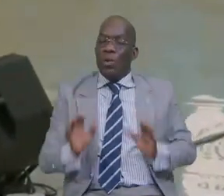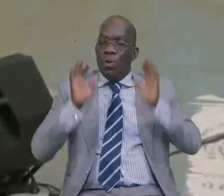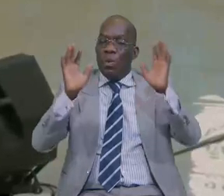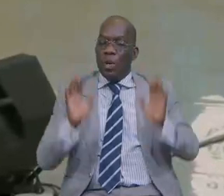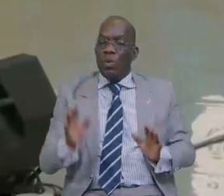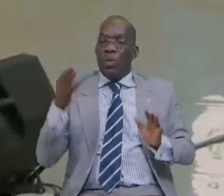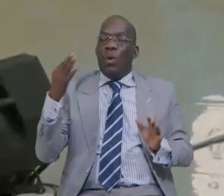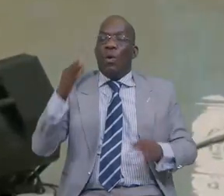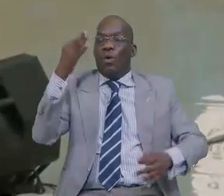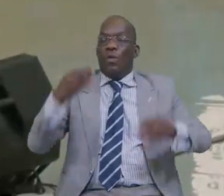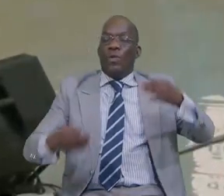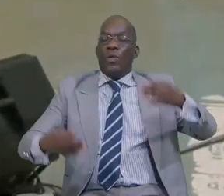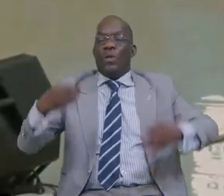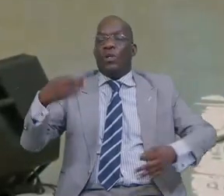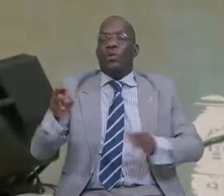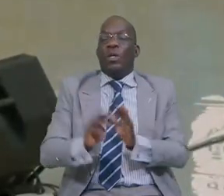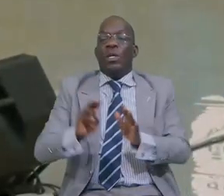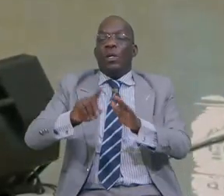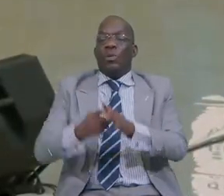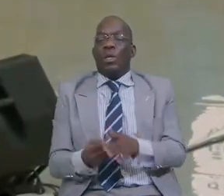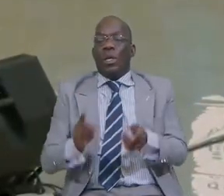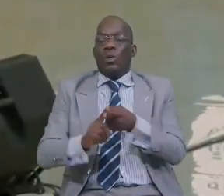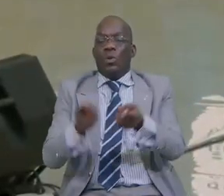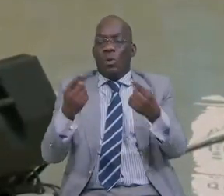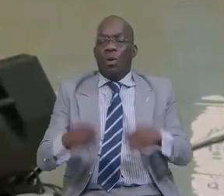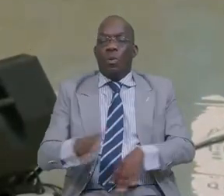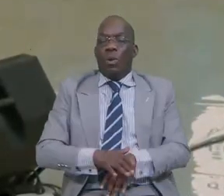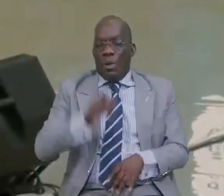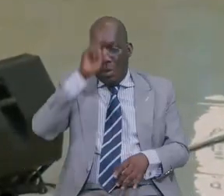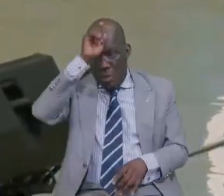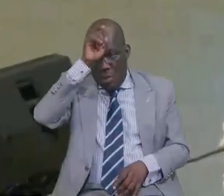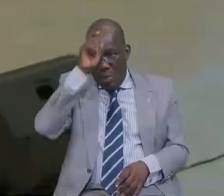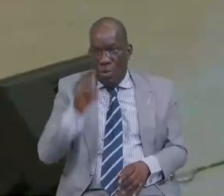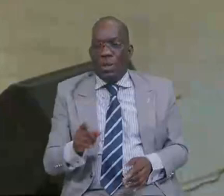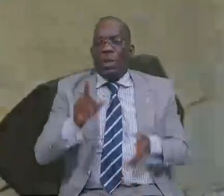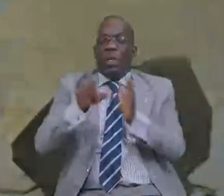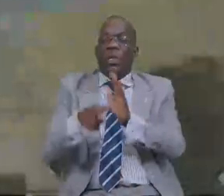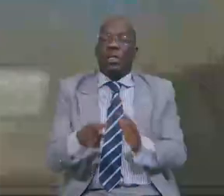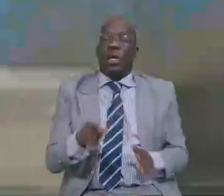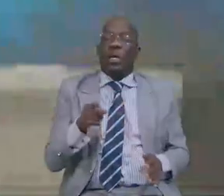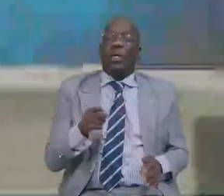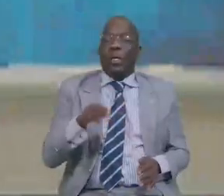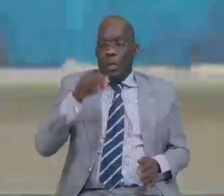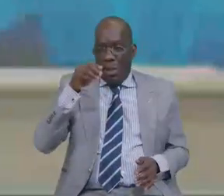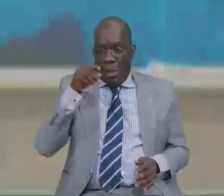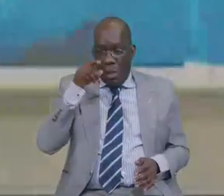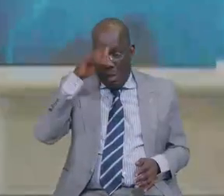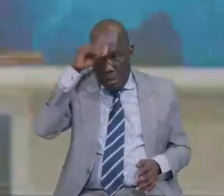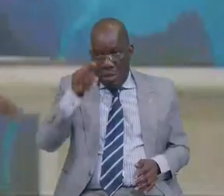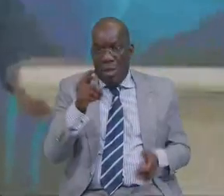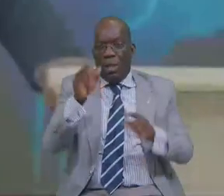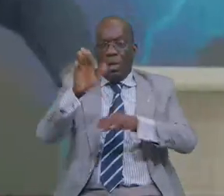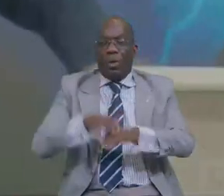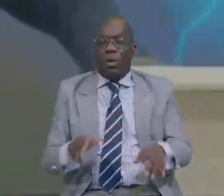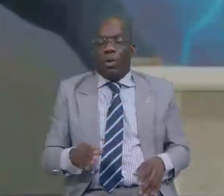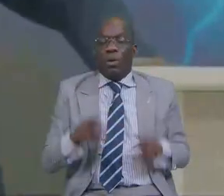ont eu lieu. Le jugement a commencé à venir sur l'Égypte. Et finalement, il a appelé Moïse.